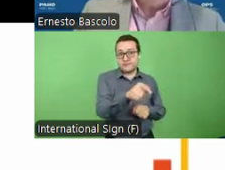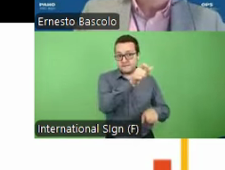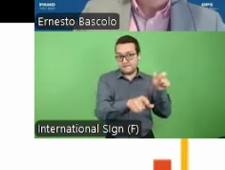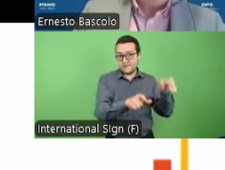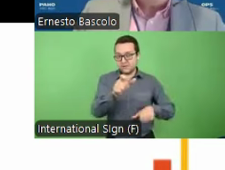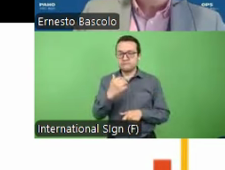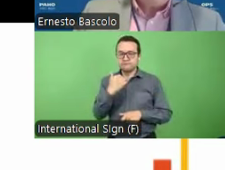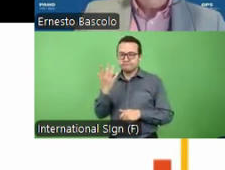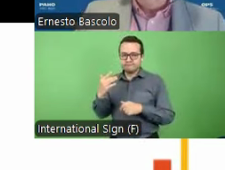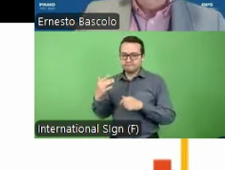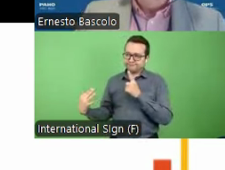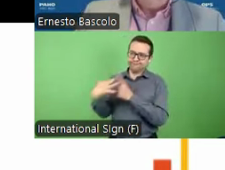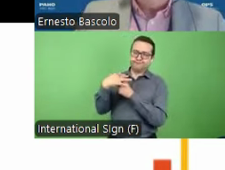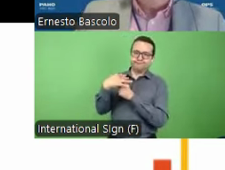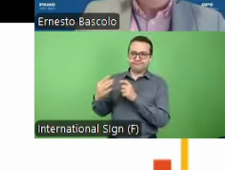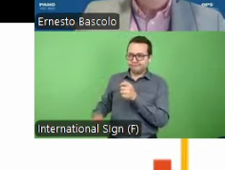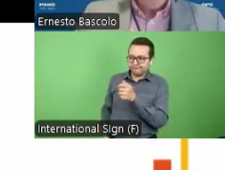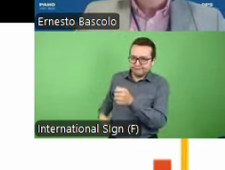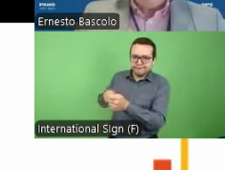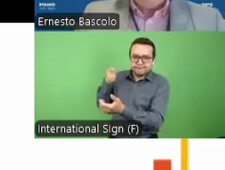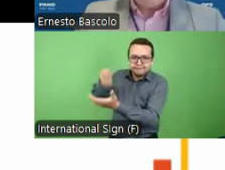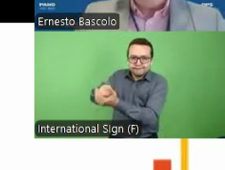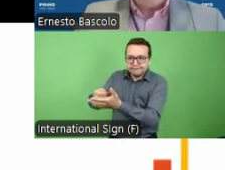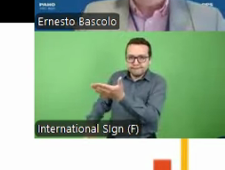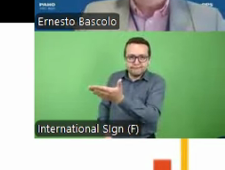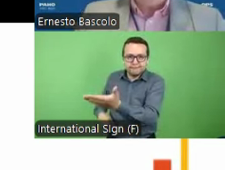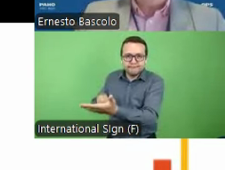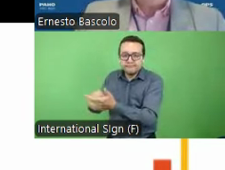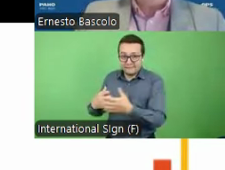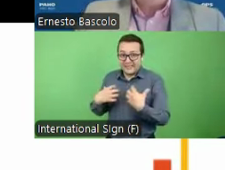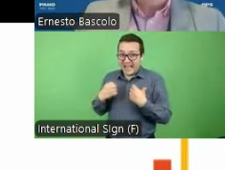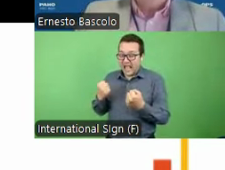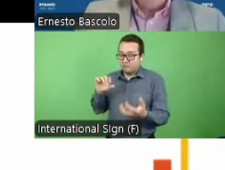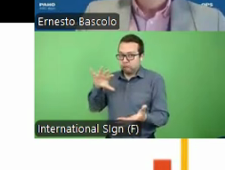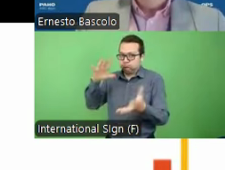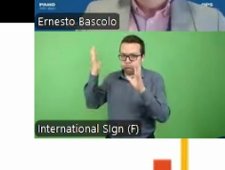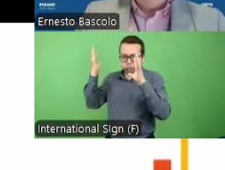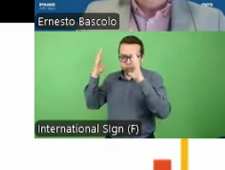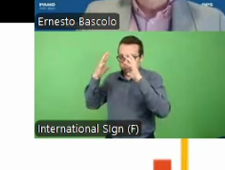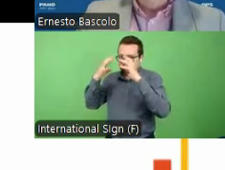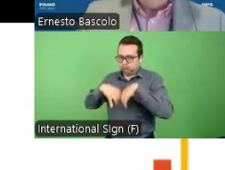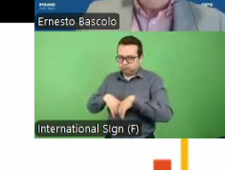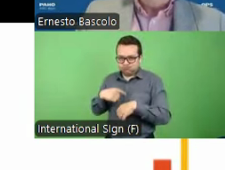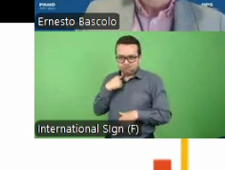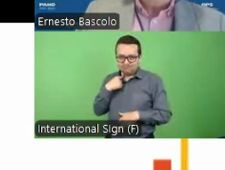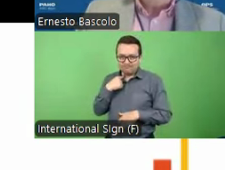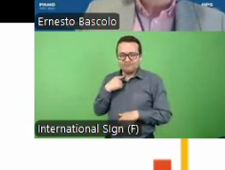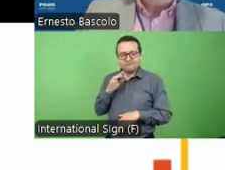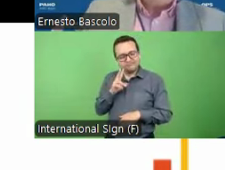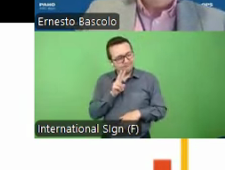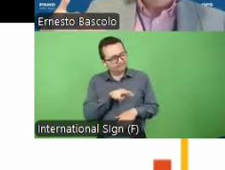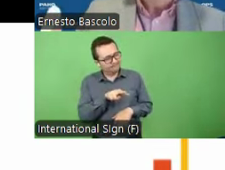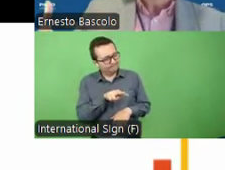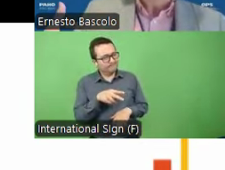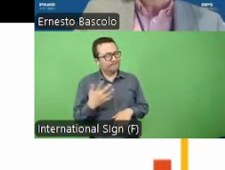catastróficos, qui obviamente dependiendo connaît de des la cas de metodología de santé medición, catastrophiques, pero surtout en uno fonction de podría decir que